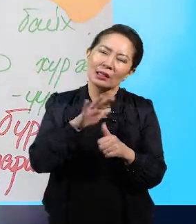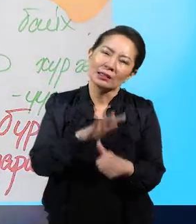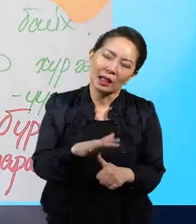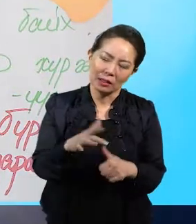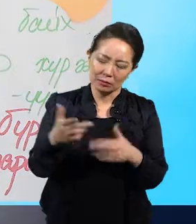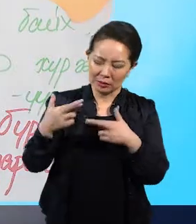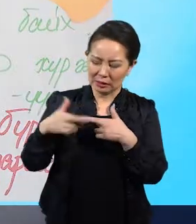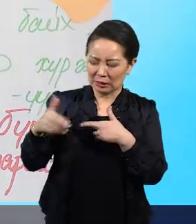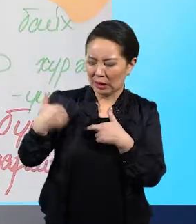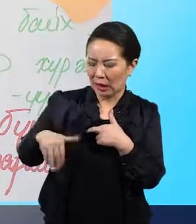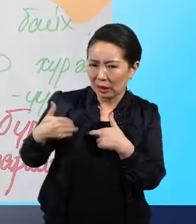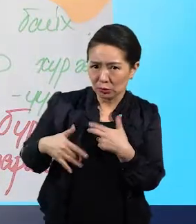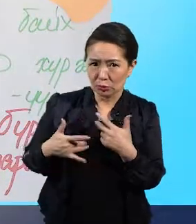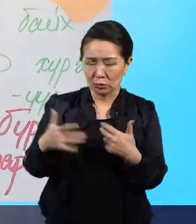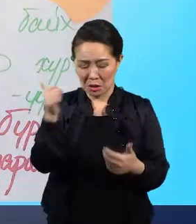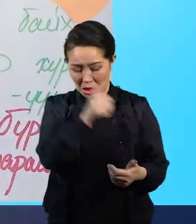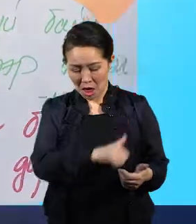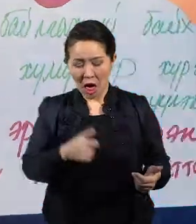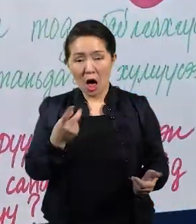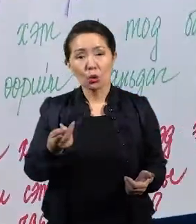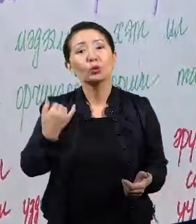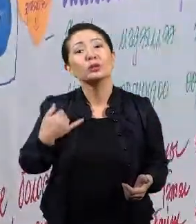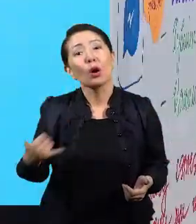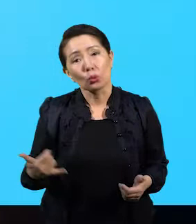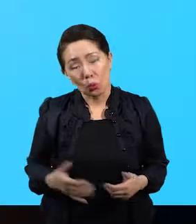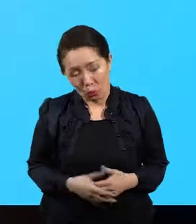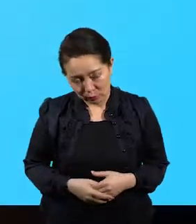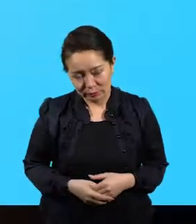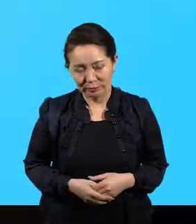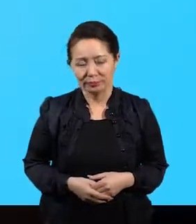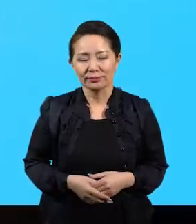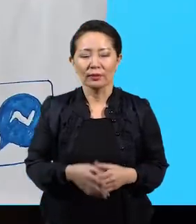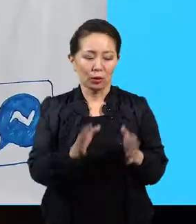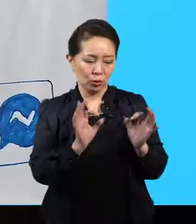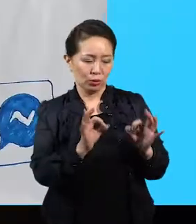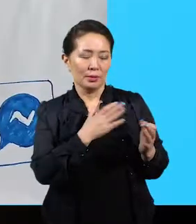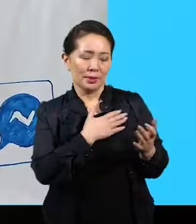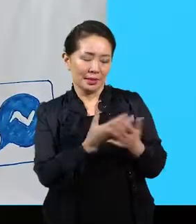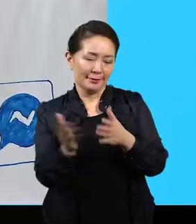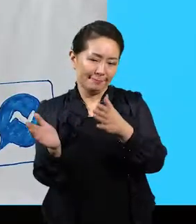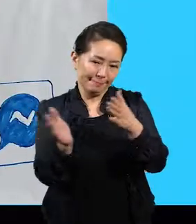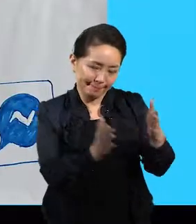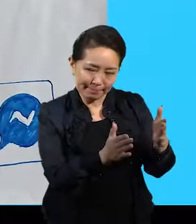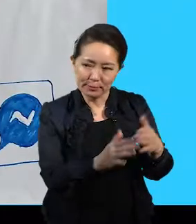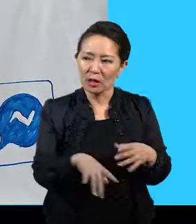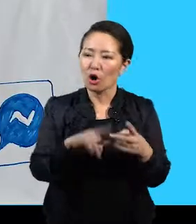дарамттай гадуурхагддаг хүүхд эрүүл байж чадах уу гэдэг. За баярлалаа. За хоёр дахь баг.